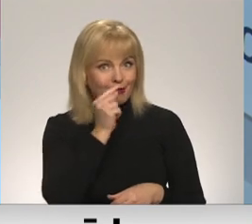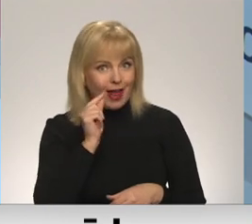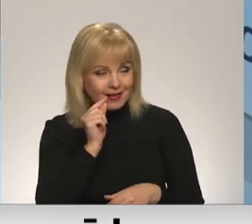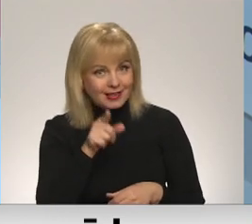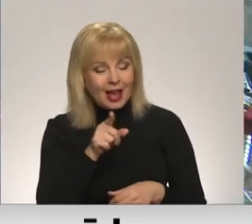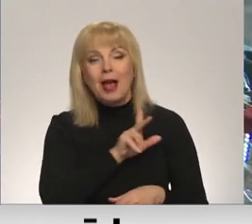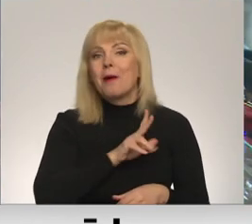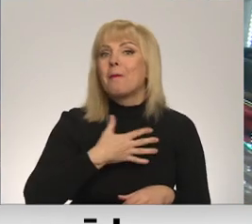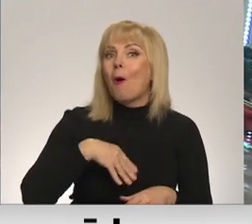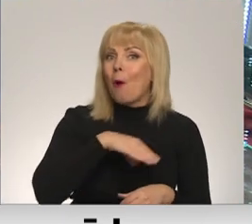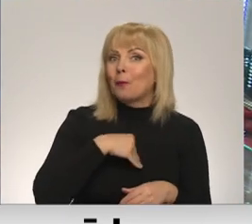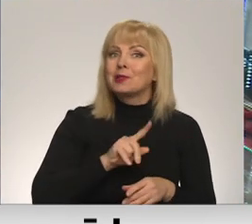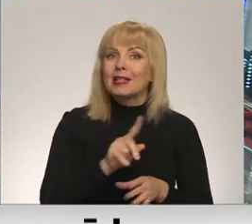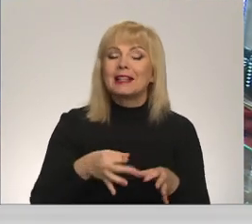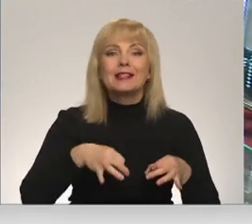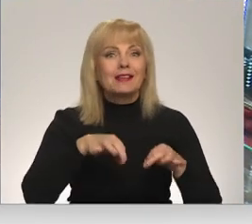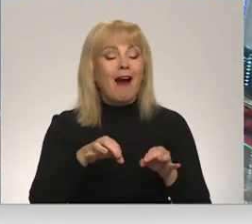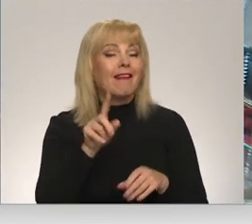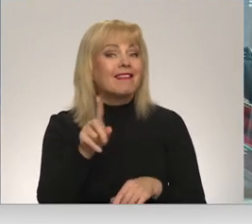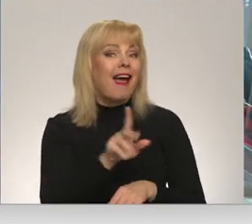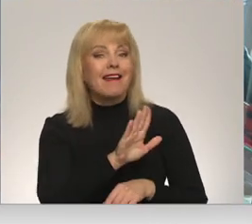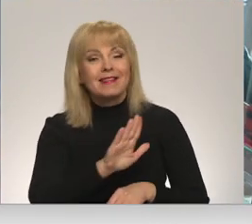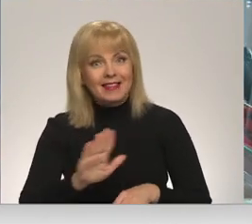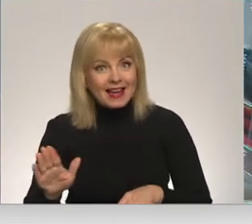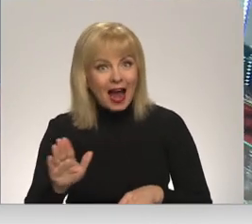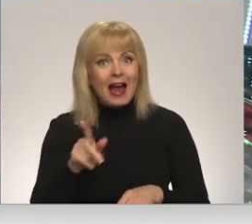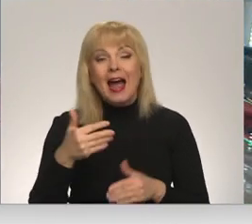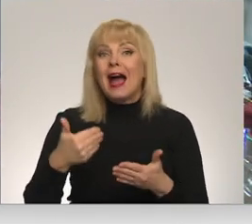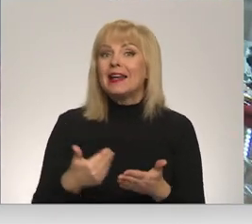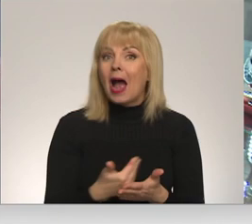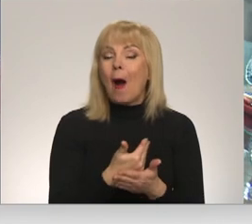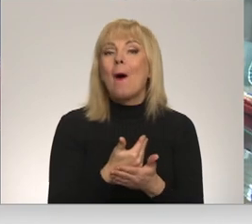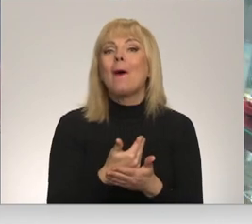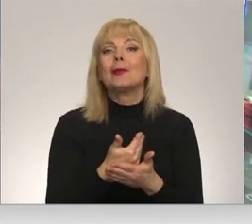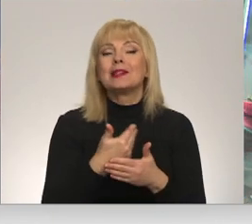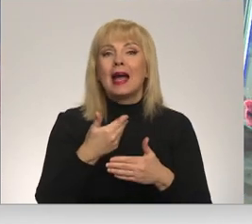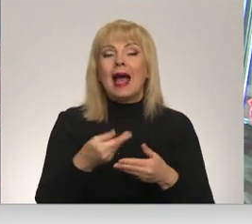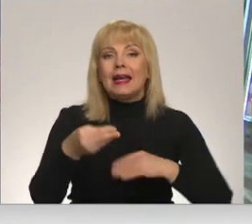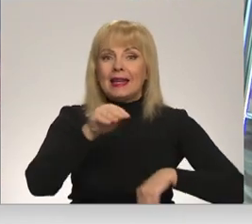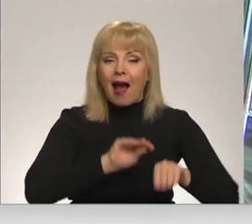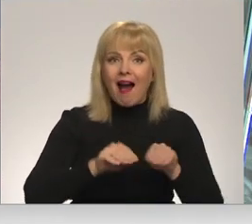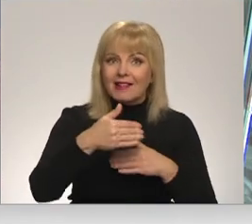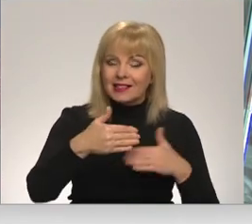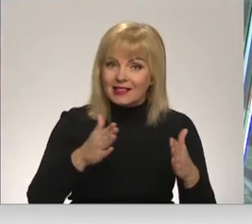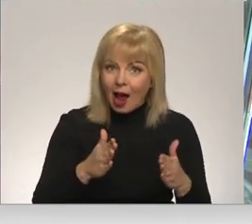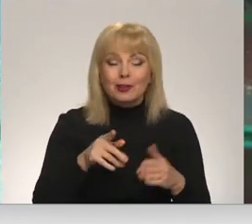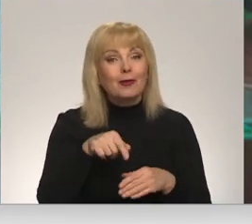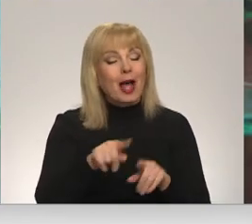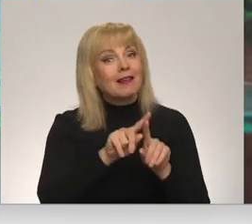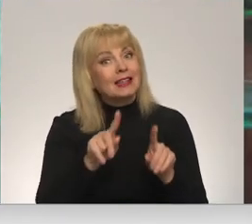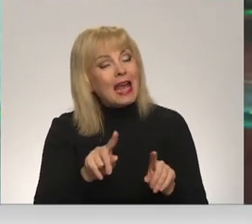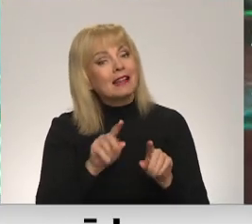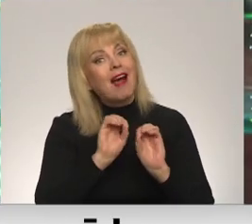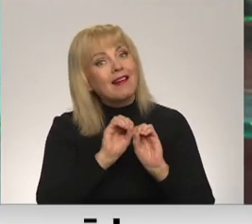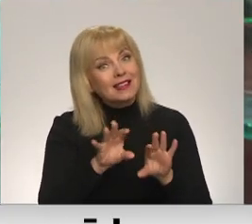Mums ir svarīgi ne tikai, teiksim, jauns un iesaiņojumā, mums ir svarīgi lietas ar stāstu.